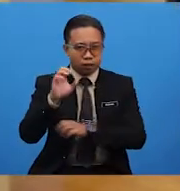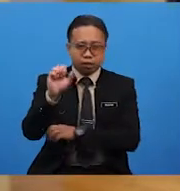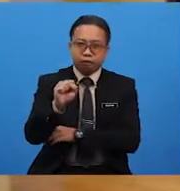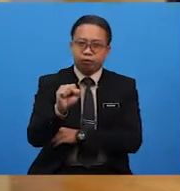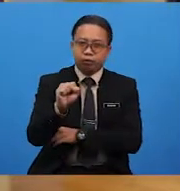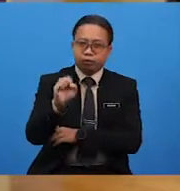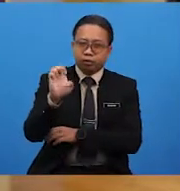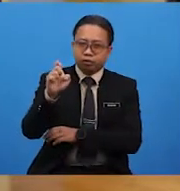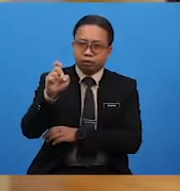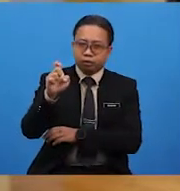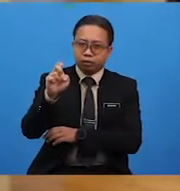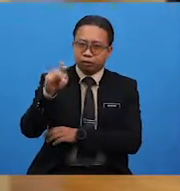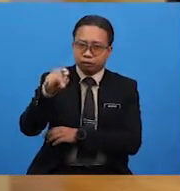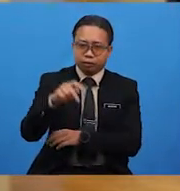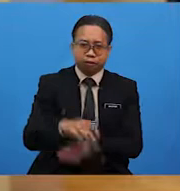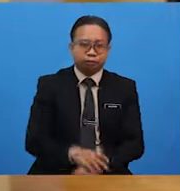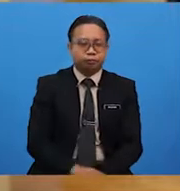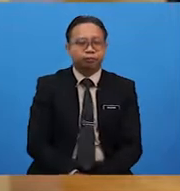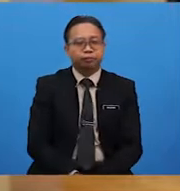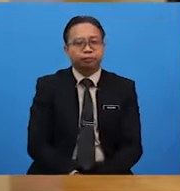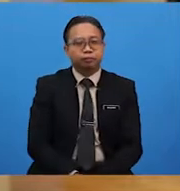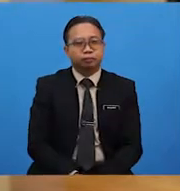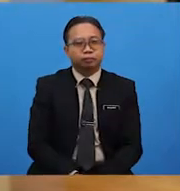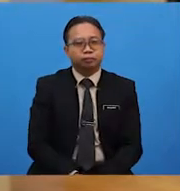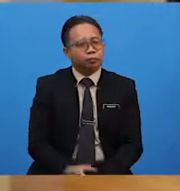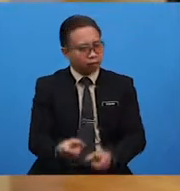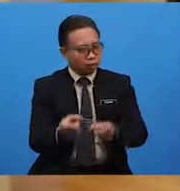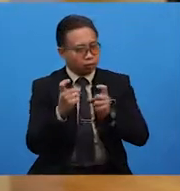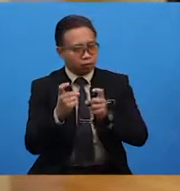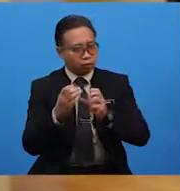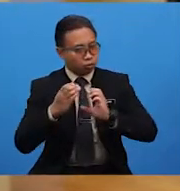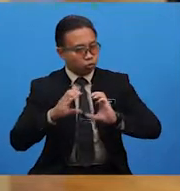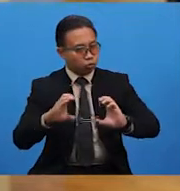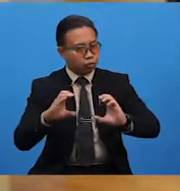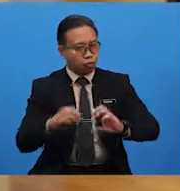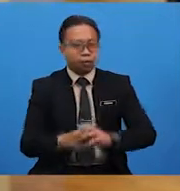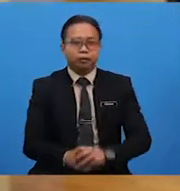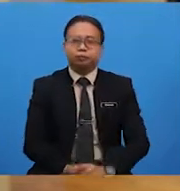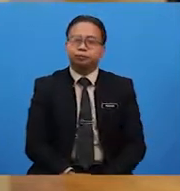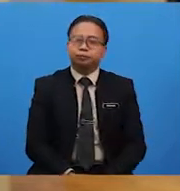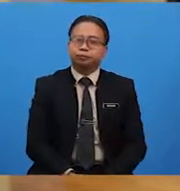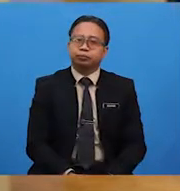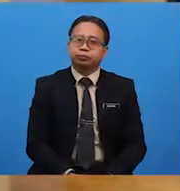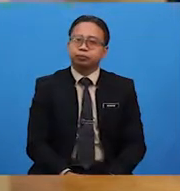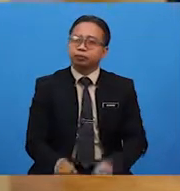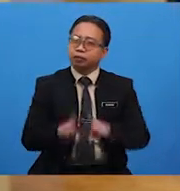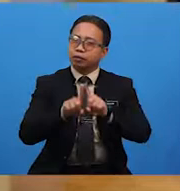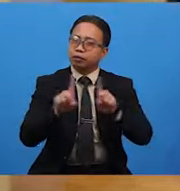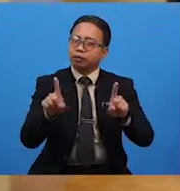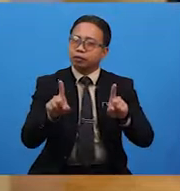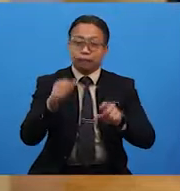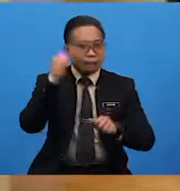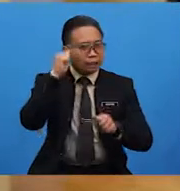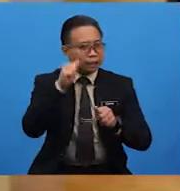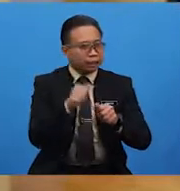kejap hujan Jin brush maksud Express laju cepat atau Luhan perasaan tapi tapi